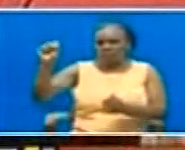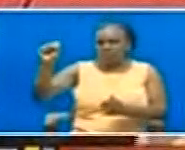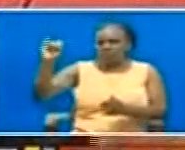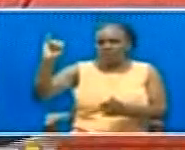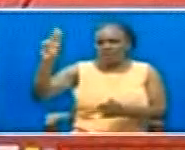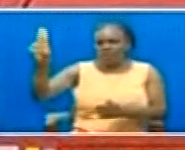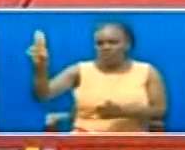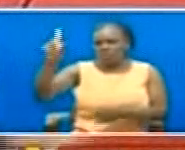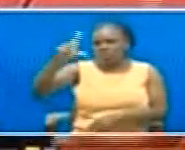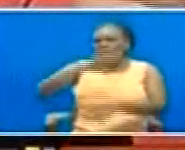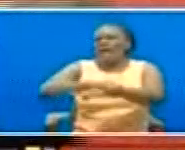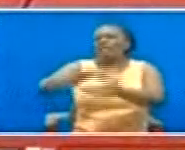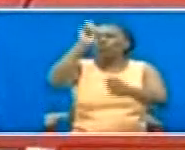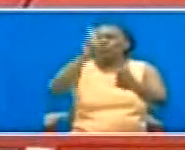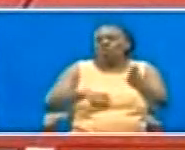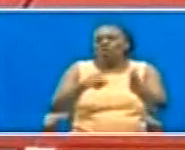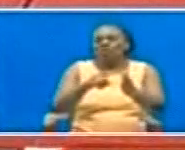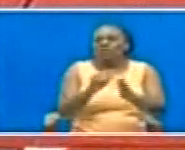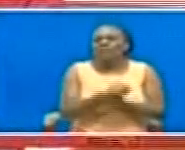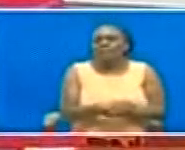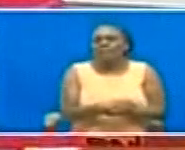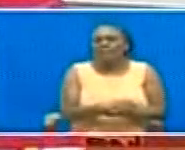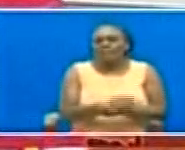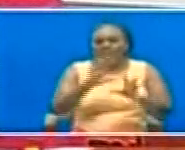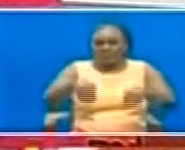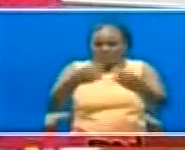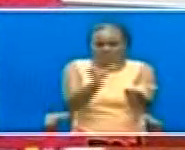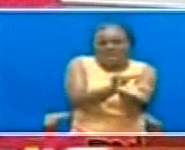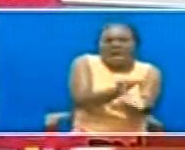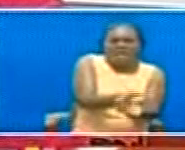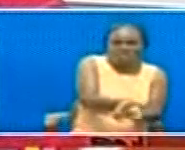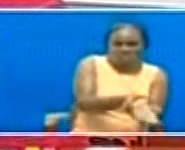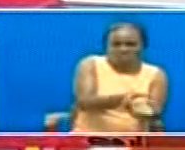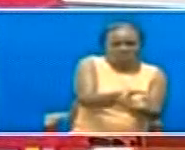Walishinda nini kando na pengine kupata medali? Tuliopatia cash prize ya